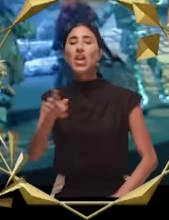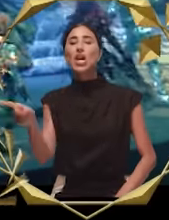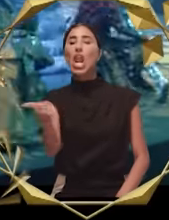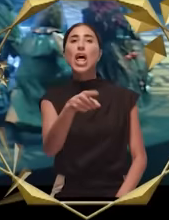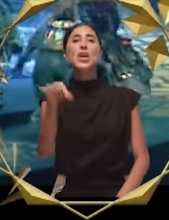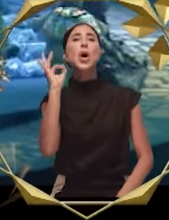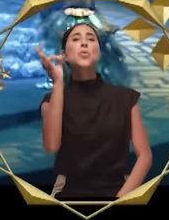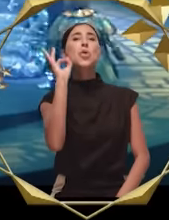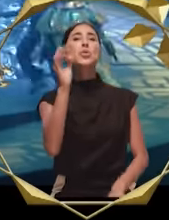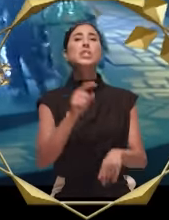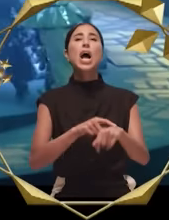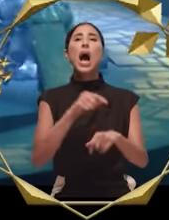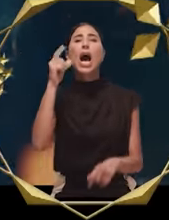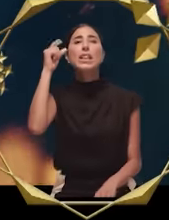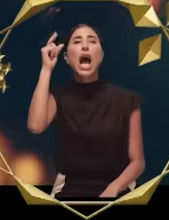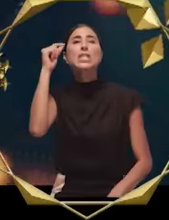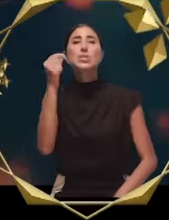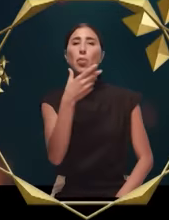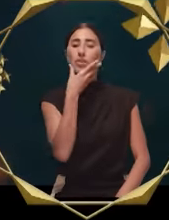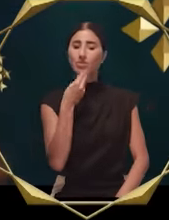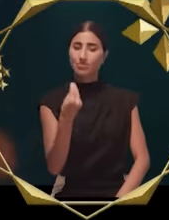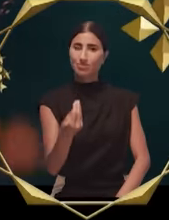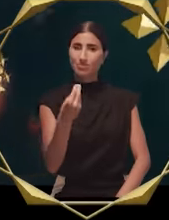ساعتكم سوداء يا حمقى